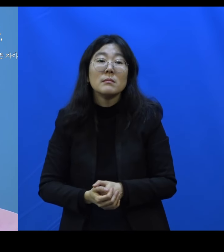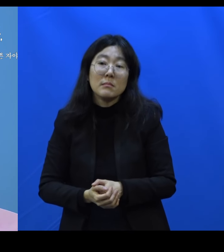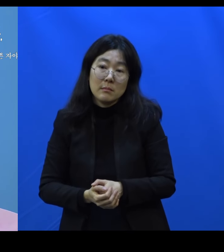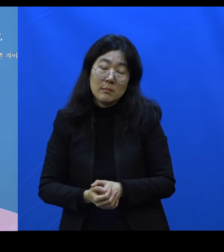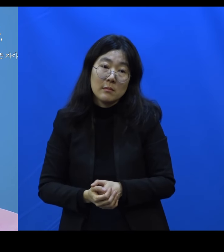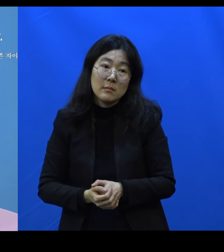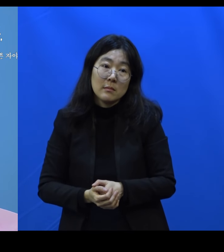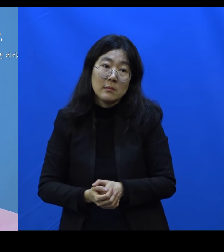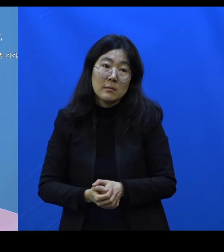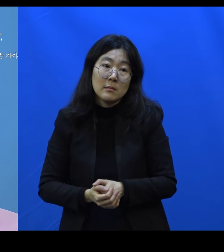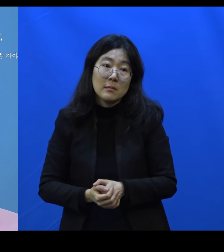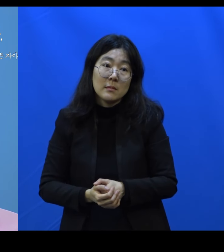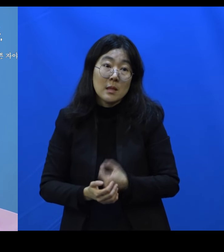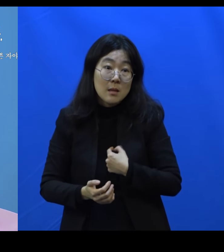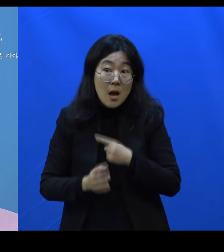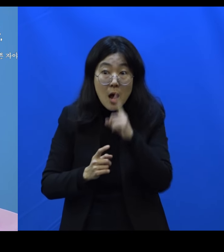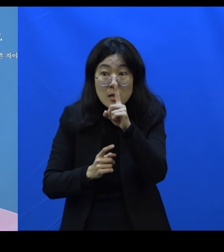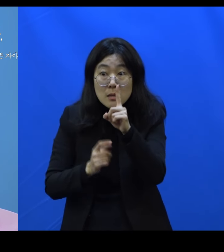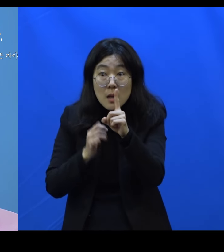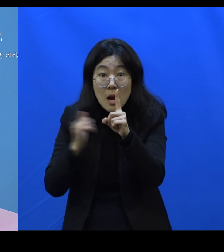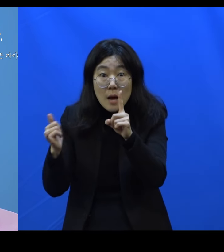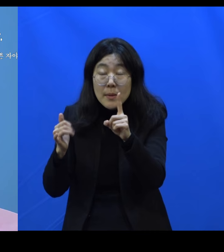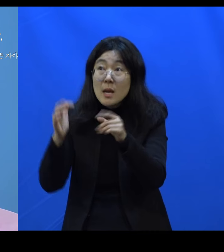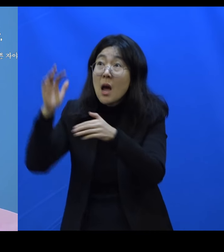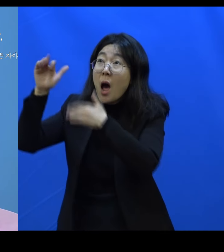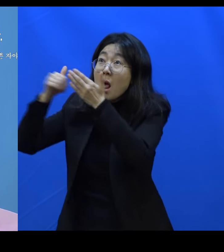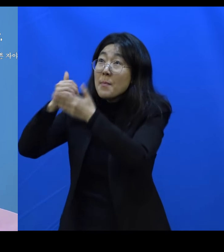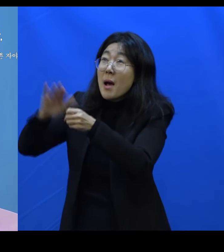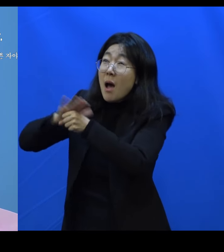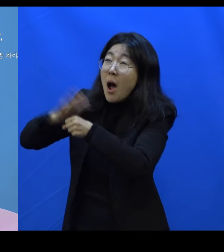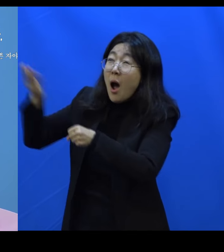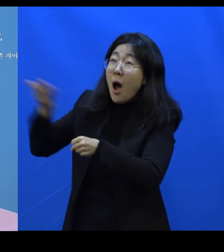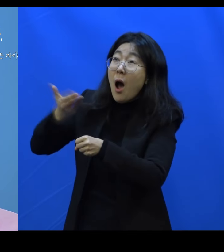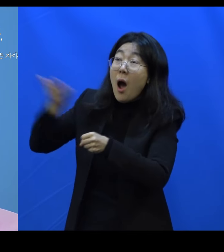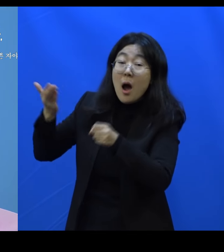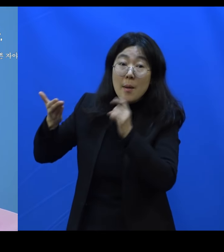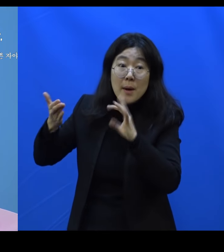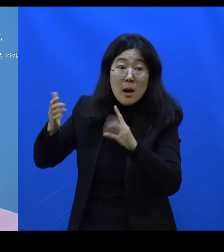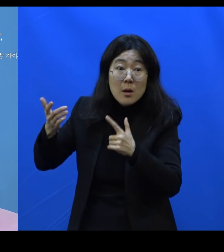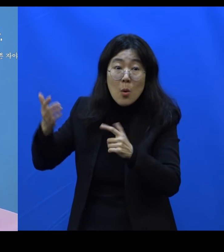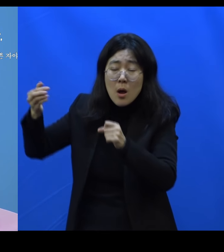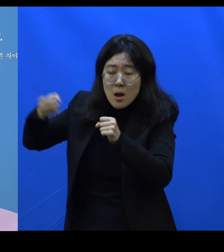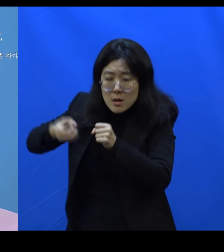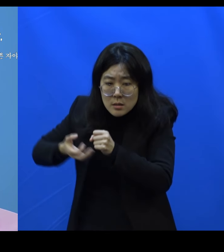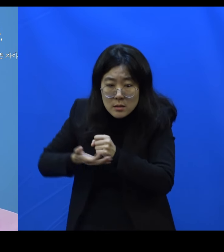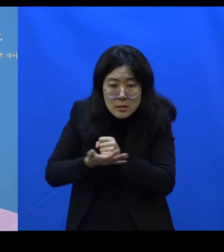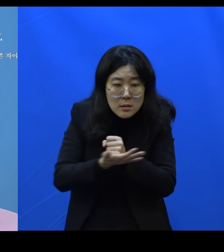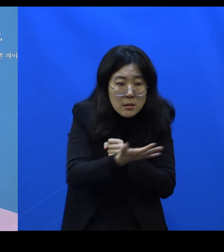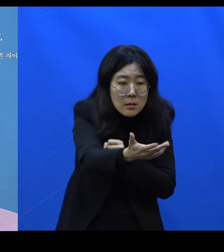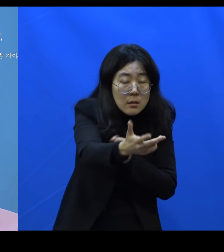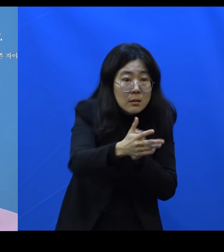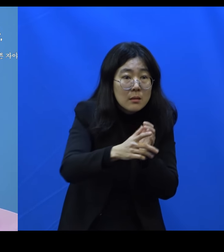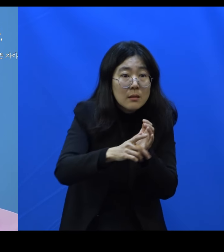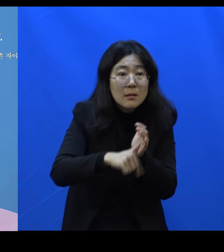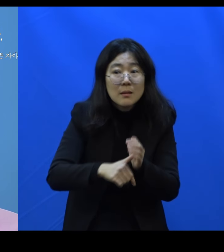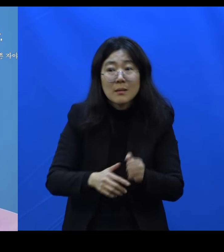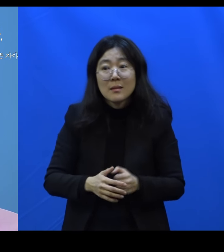그리스도인의 삶에 일어나는 다양한 단계들이 있어요. 우리의 삶에 일어나는 어떤 것이든 우리에게 유익한